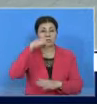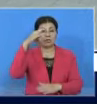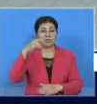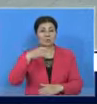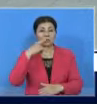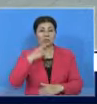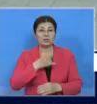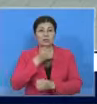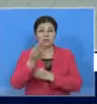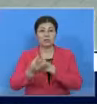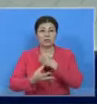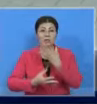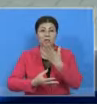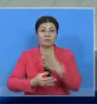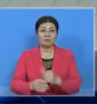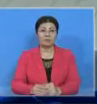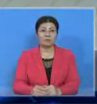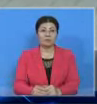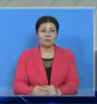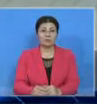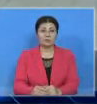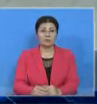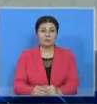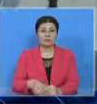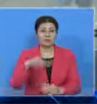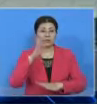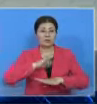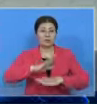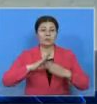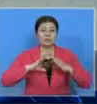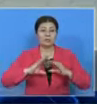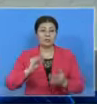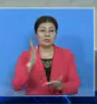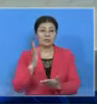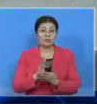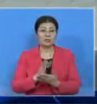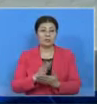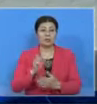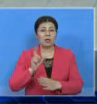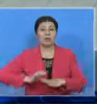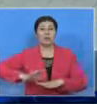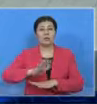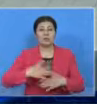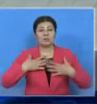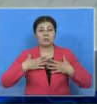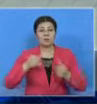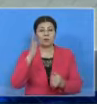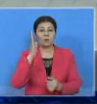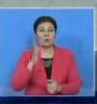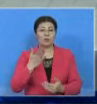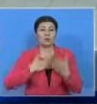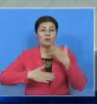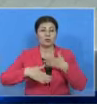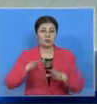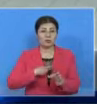әлемде жақырап осылай мына еліміз тыныш болып, жұртымыз аман болып, осындай үбірлі шүбірлі болып көшеді қуанышқа